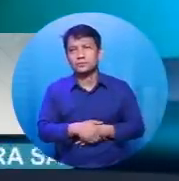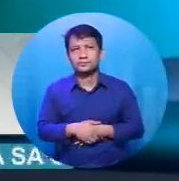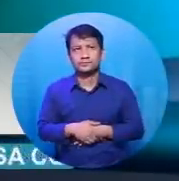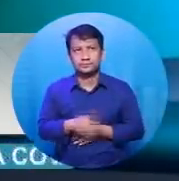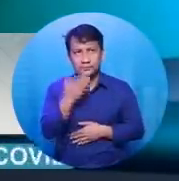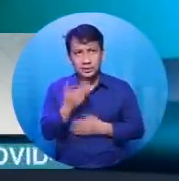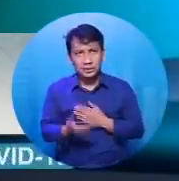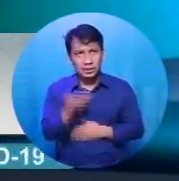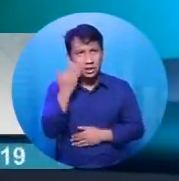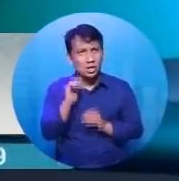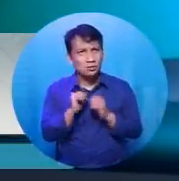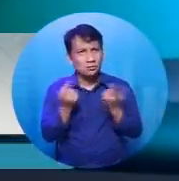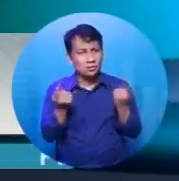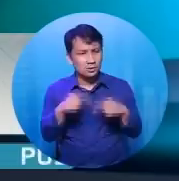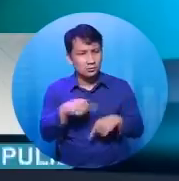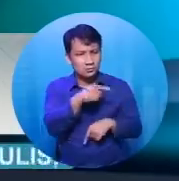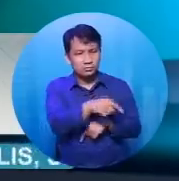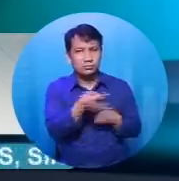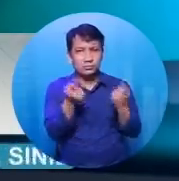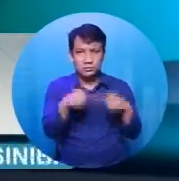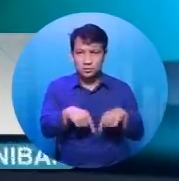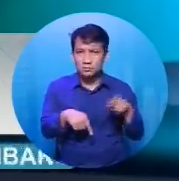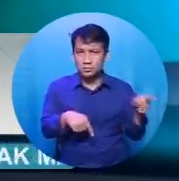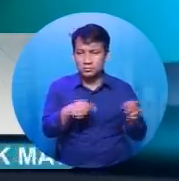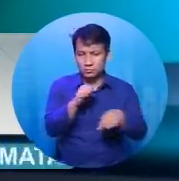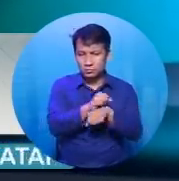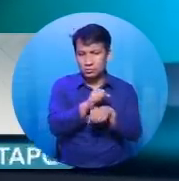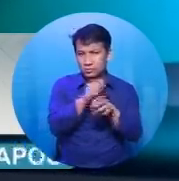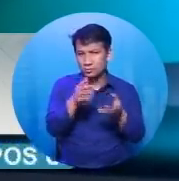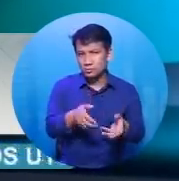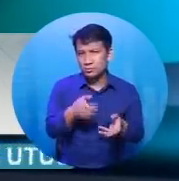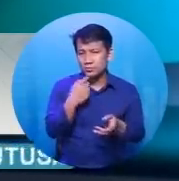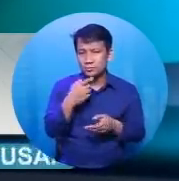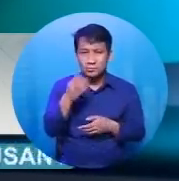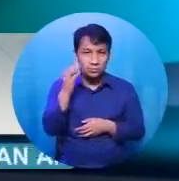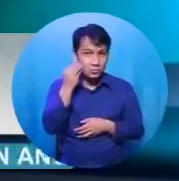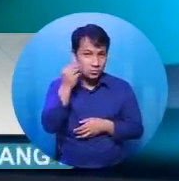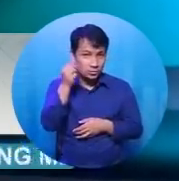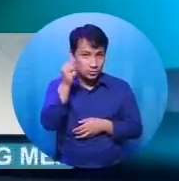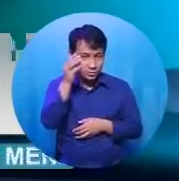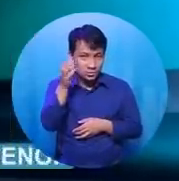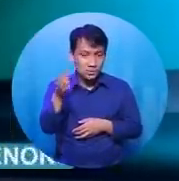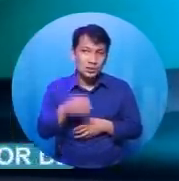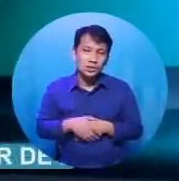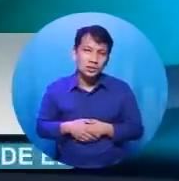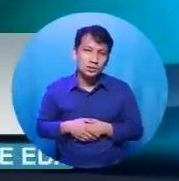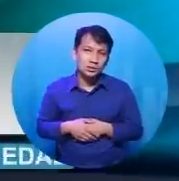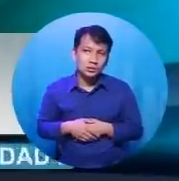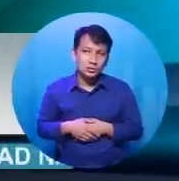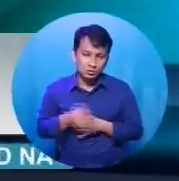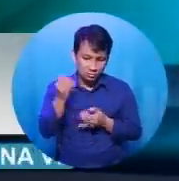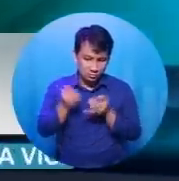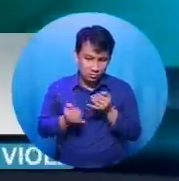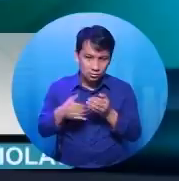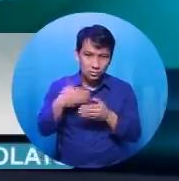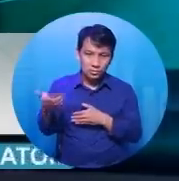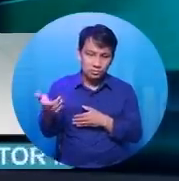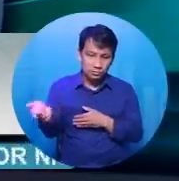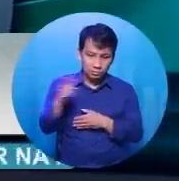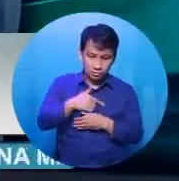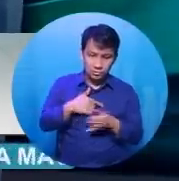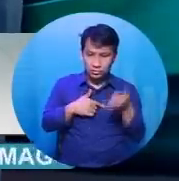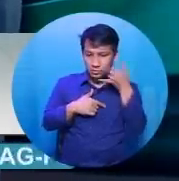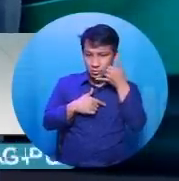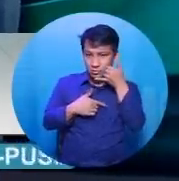Alam niyo na po yung kalagayan pala ng inyong worker na si Maria Cristina Andalis. Yan po yung last week na tumawag din po